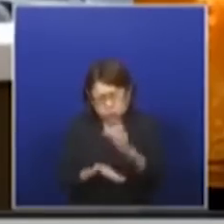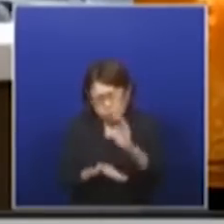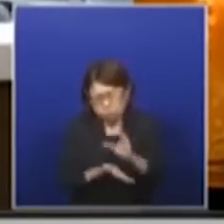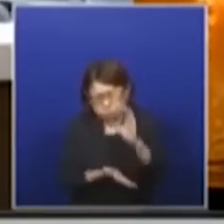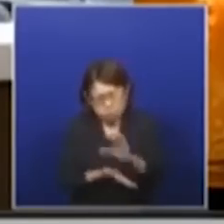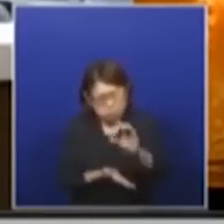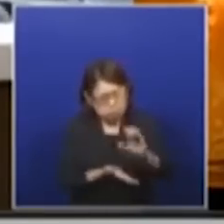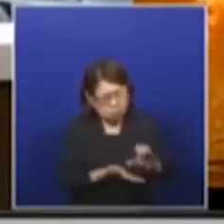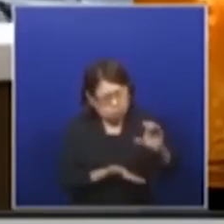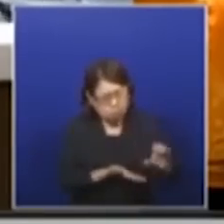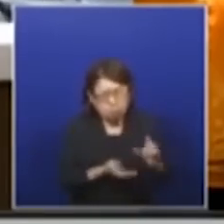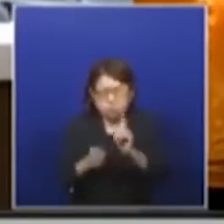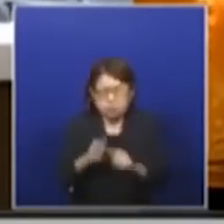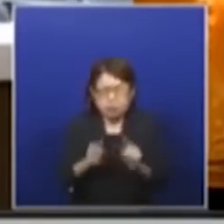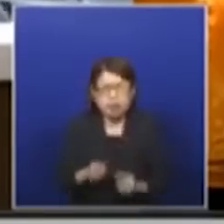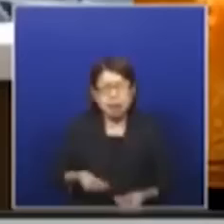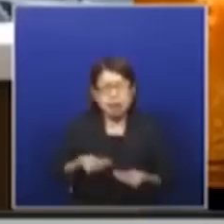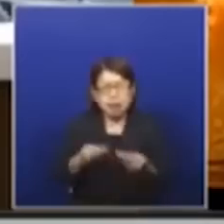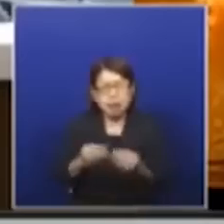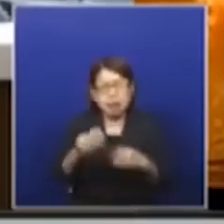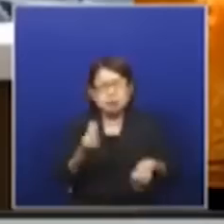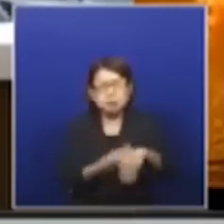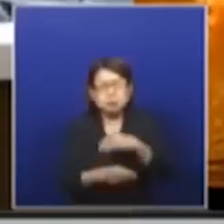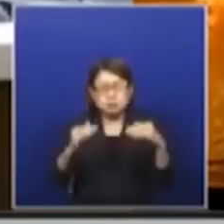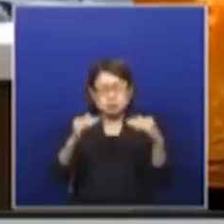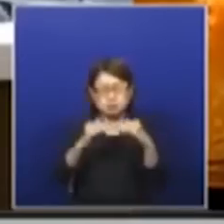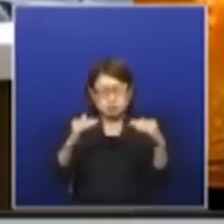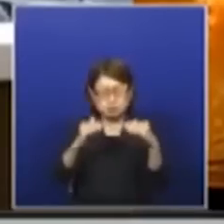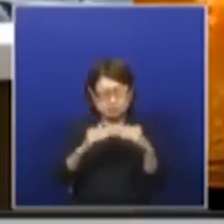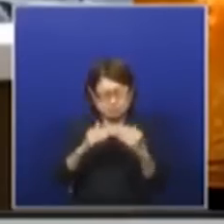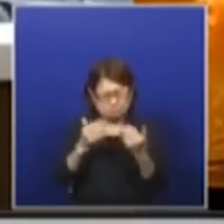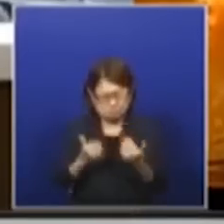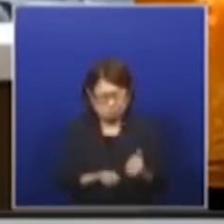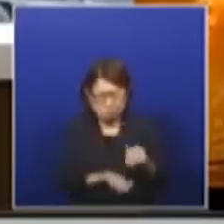รมไม่บิดเบี้ยวและไม่ลำเอียงอย่างที่เป็นอยู่นี้ครับ